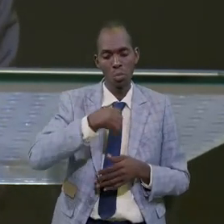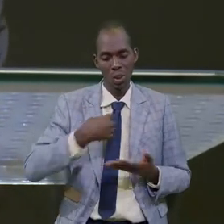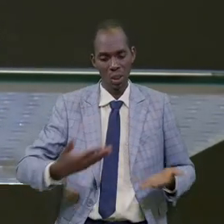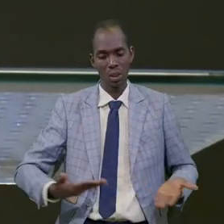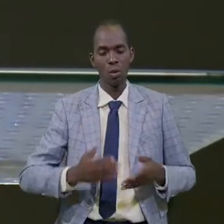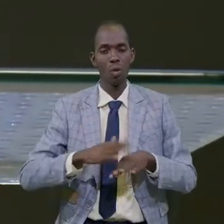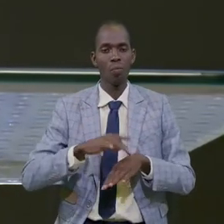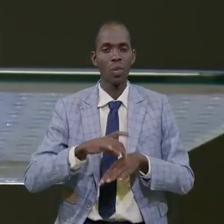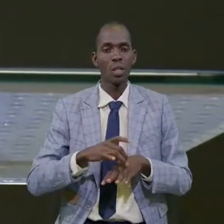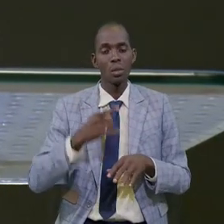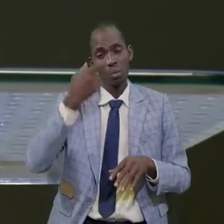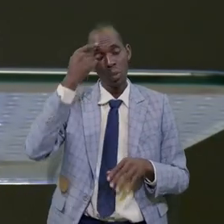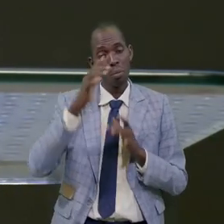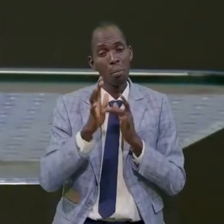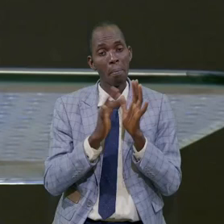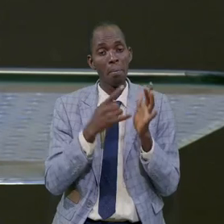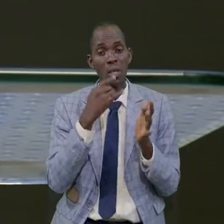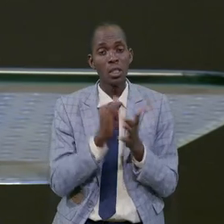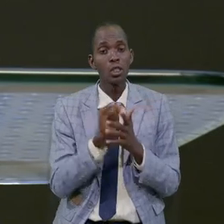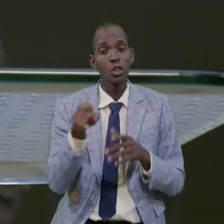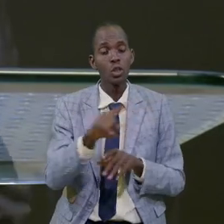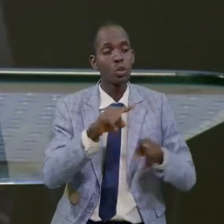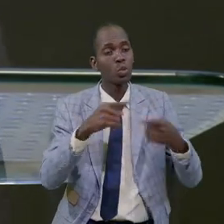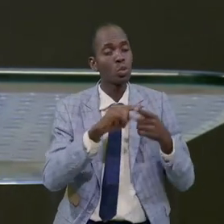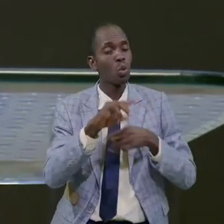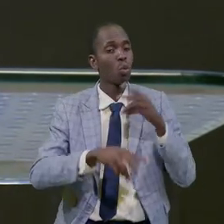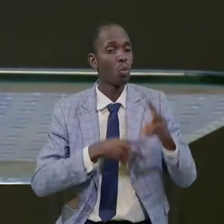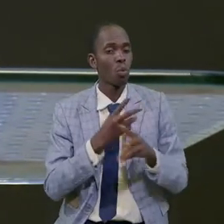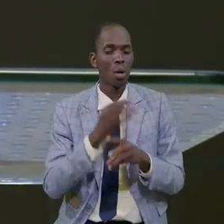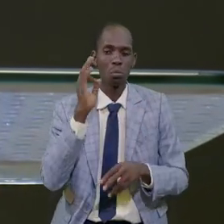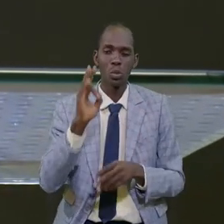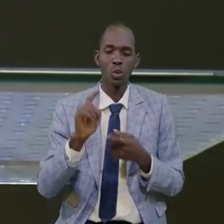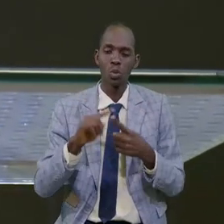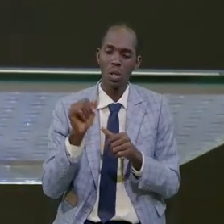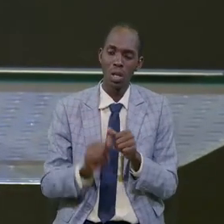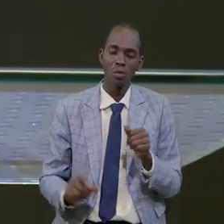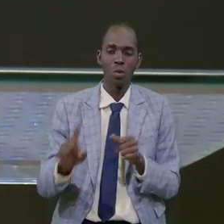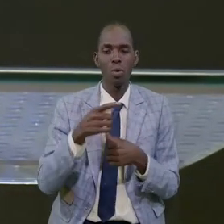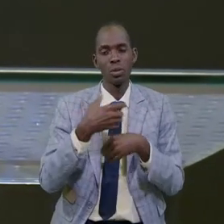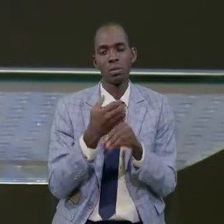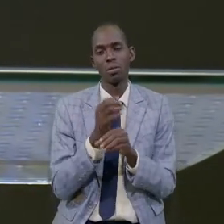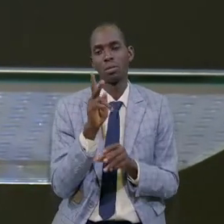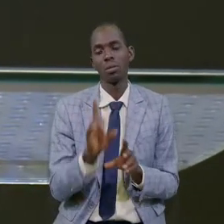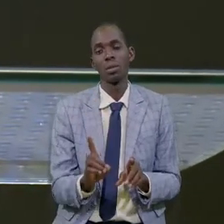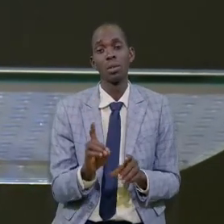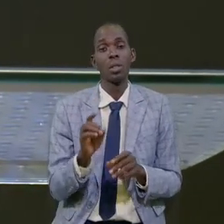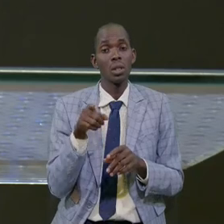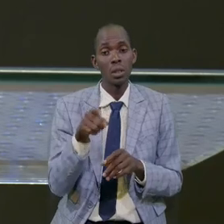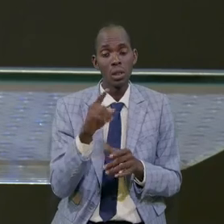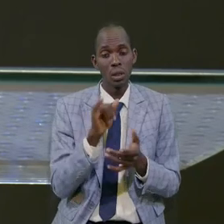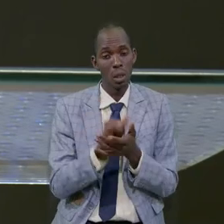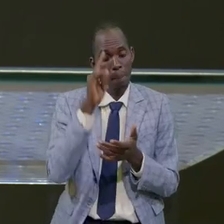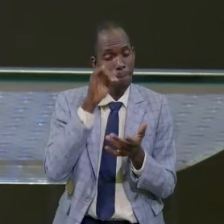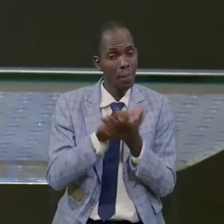terre. Il a dit, allez par tout le monde et prêchez la bonne nouvelle à toute la création. Celui qui croit et qui sera baptisé